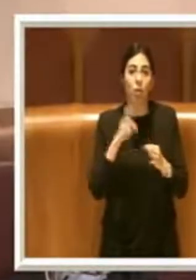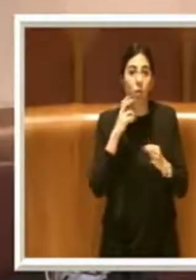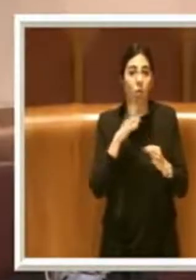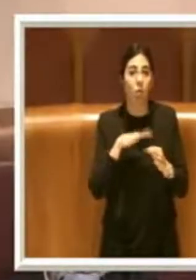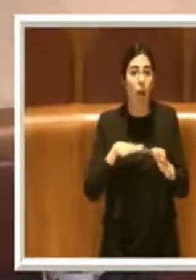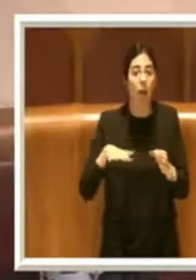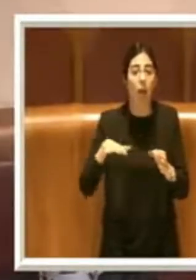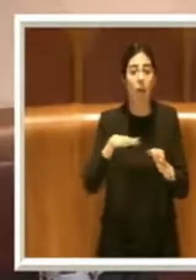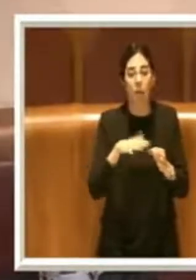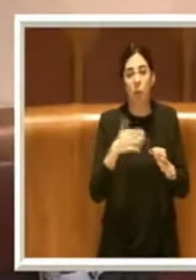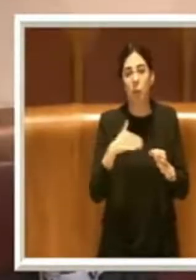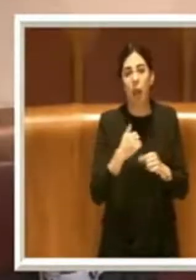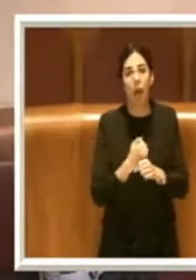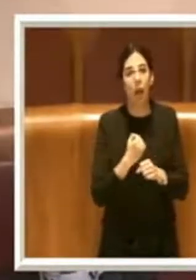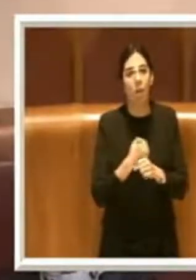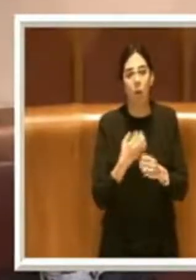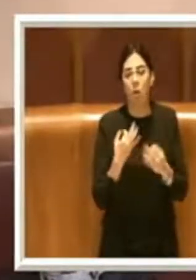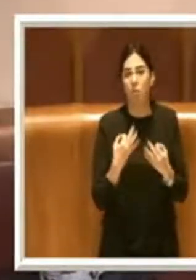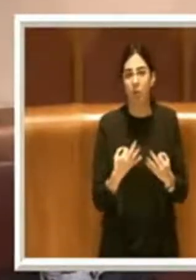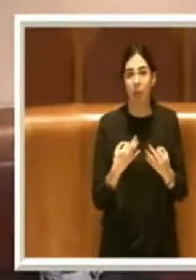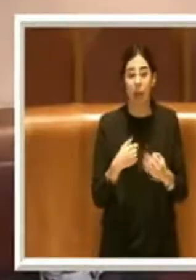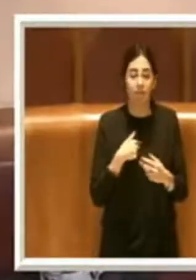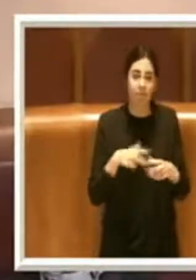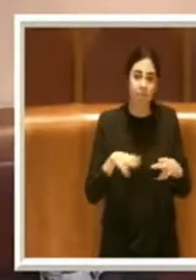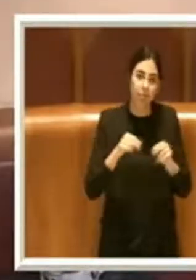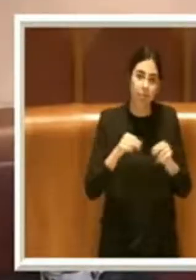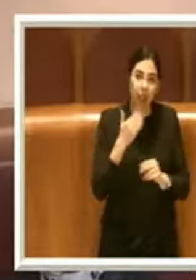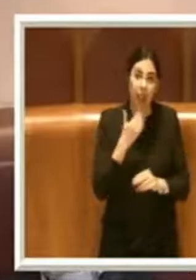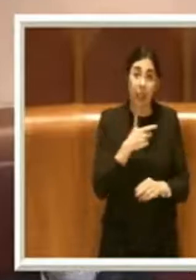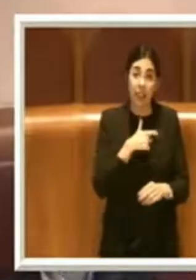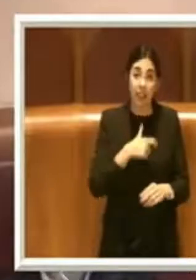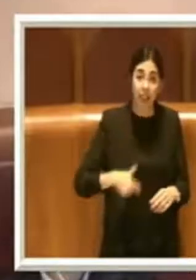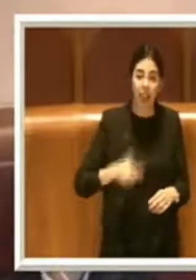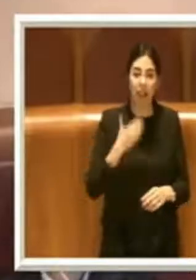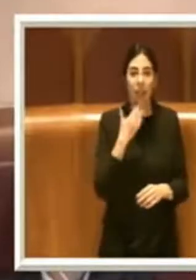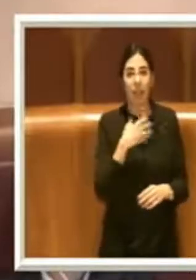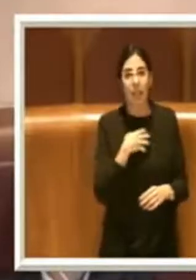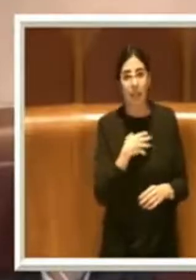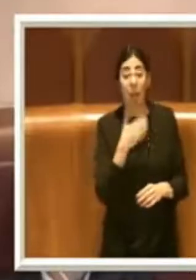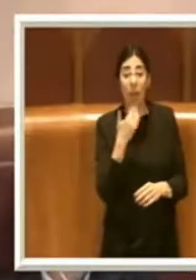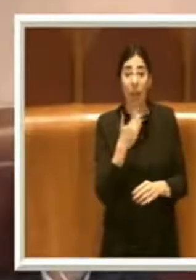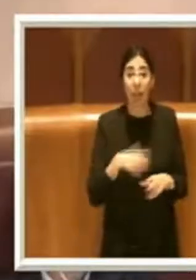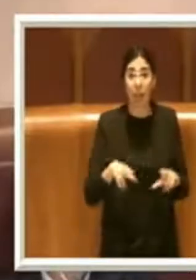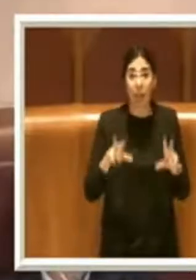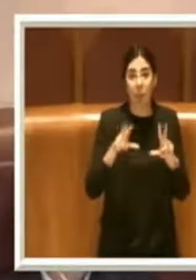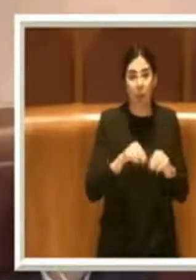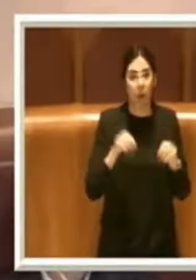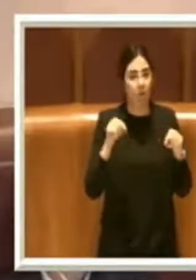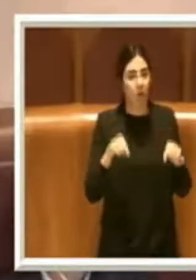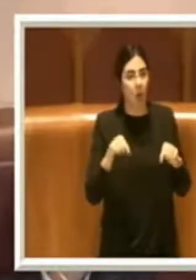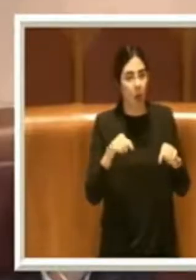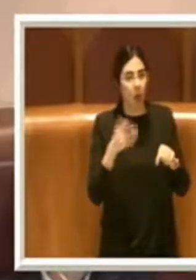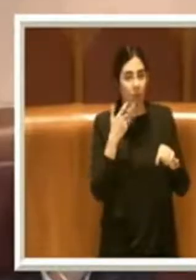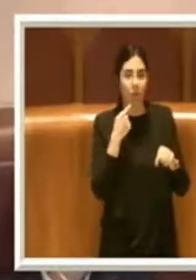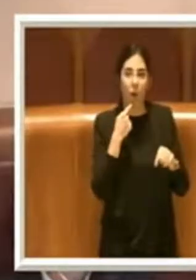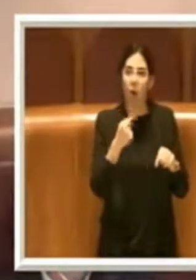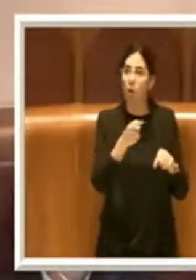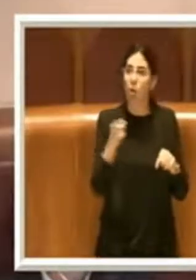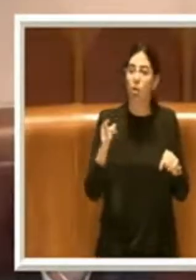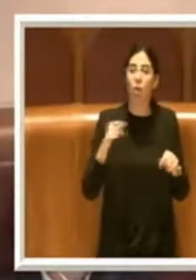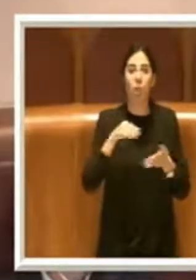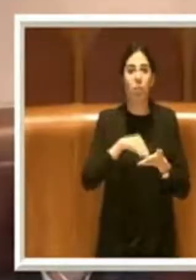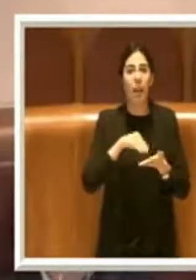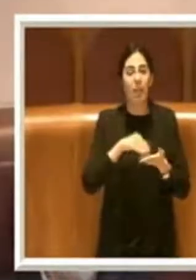ringrazio nuovamente la sindaca, l'assessore, ringrazio nuovamente oggi i colleghi qui